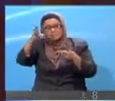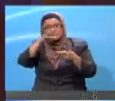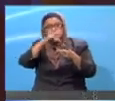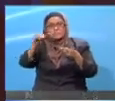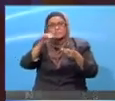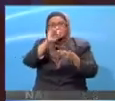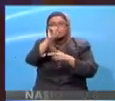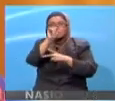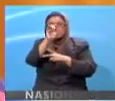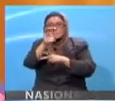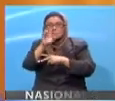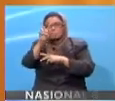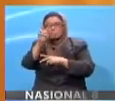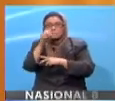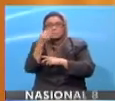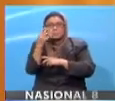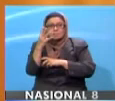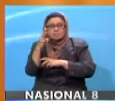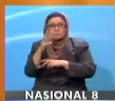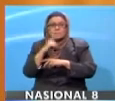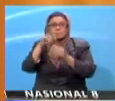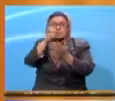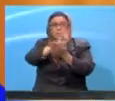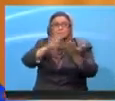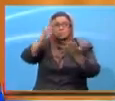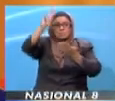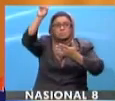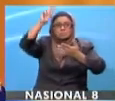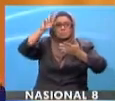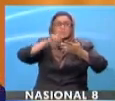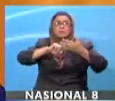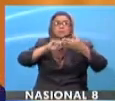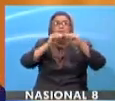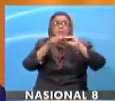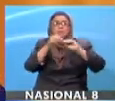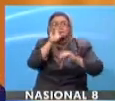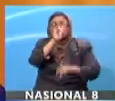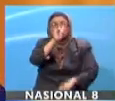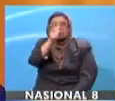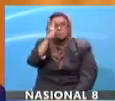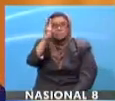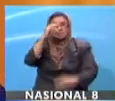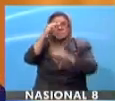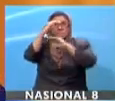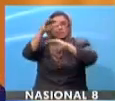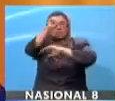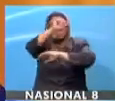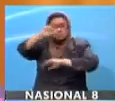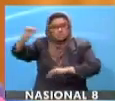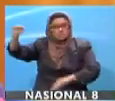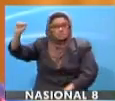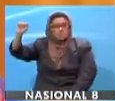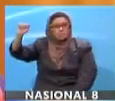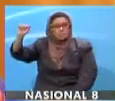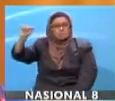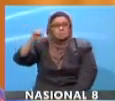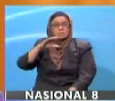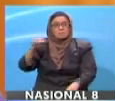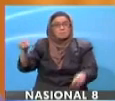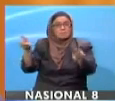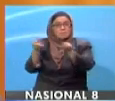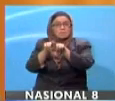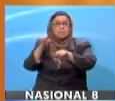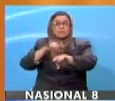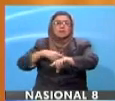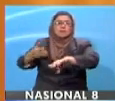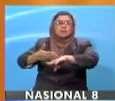2014. Universiti juga menduduki tangga 76 terbaik di peringkat Asia, sekaligus